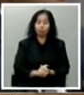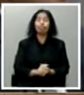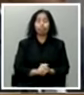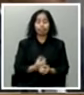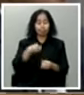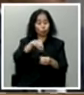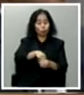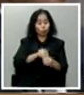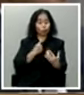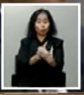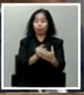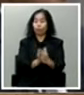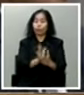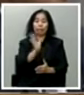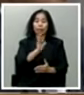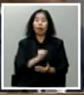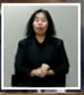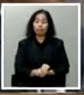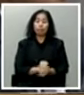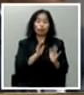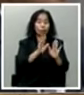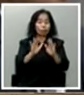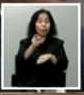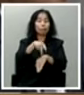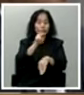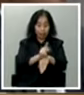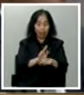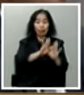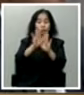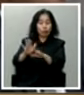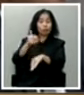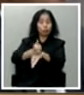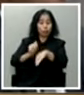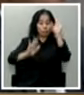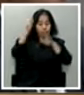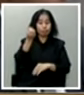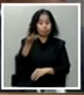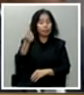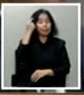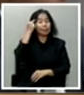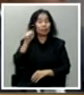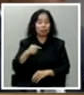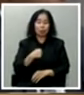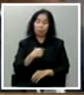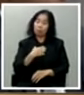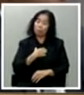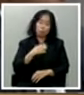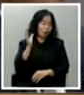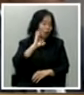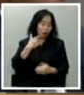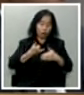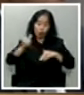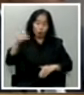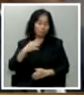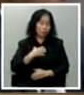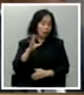มในห้องประชุมเท่านั้นฝากท่านประธานได้กรุณาและฝากผู้นำเสียงข้างมากได้กรุณาครับผมไม่อยากทำอย่างนั้นจริงๆครับ ขอบคุณครับ ท่านผู้น